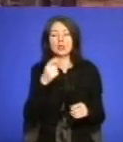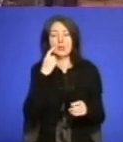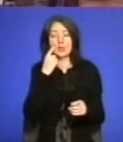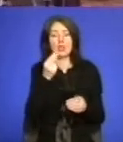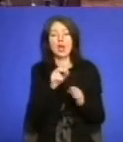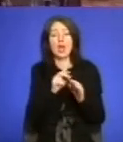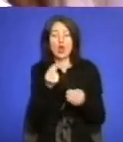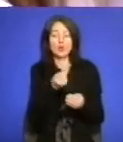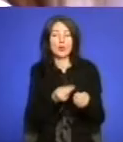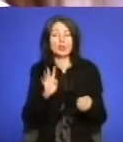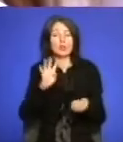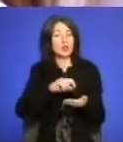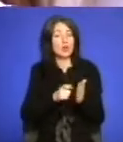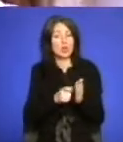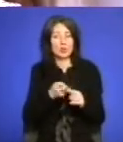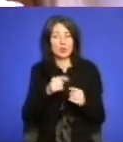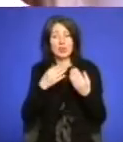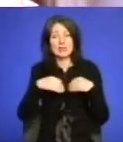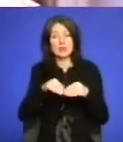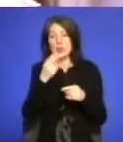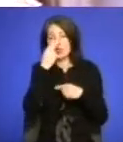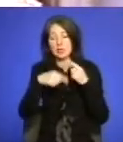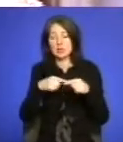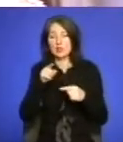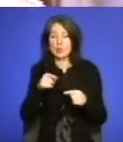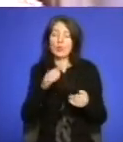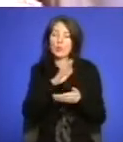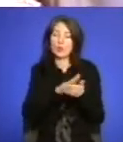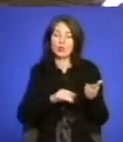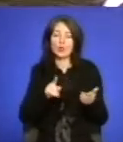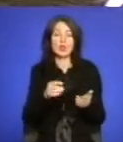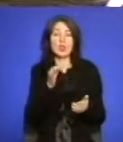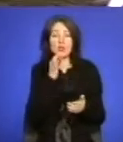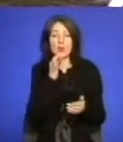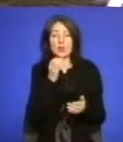четвертого класу це сімейна традиція тому продовжує її залюбки